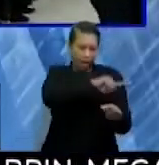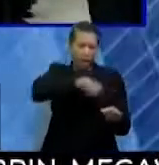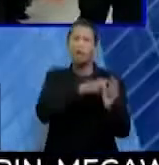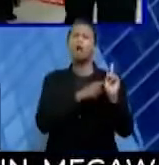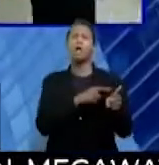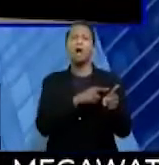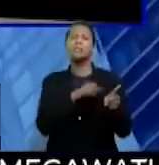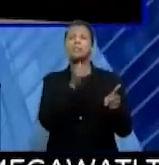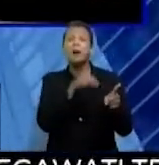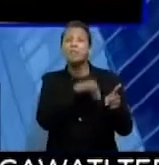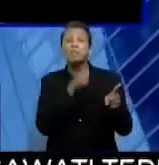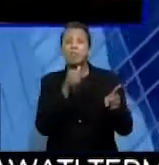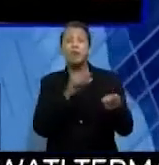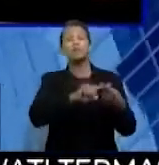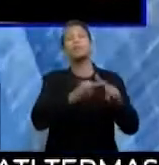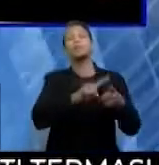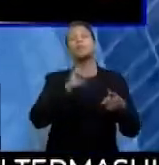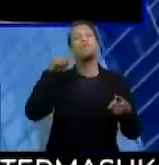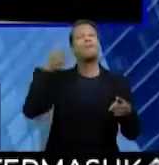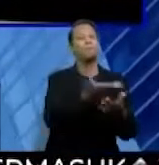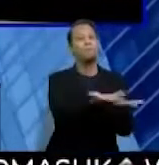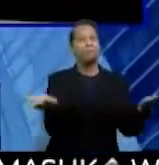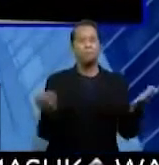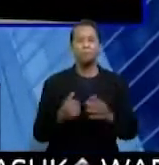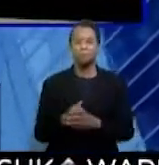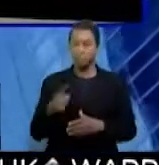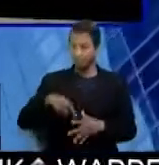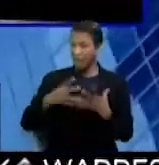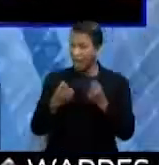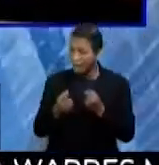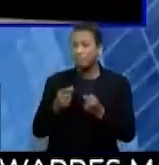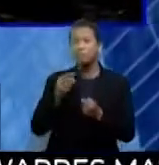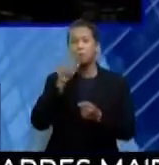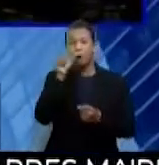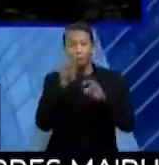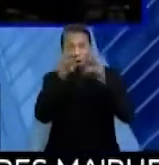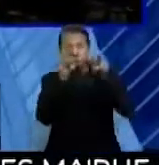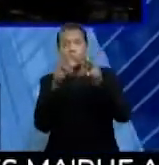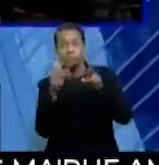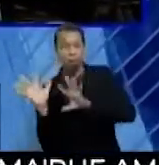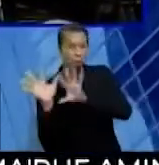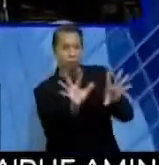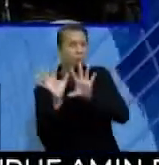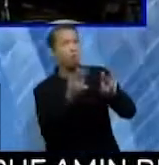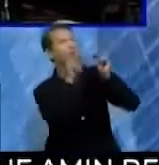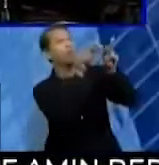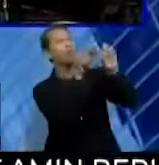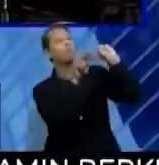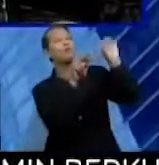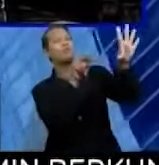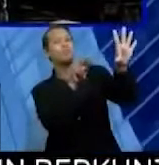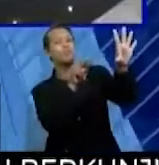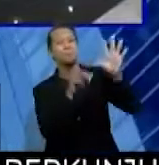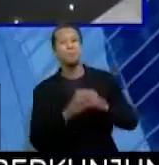perfilman, karena dengan harapannya adalah penonton kembali ke bioskop, kita mengajak semua penonton film nasional untuk